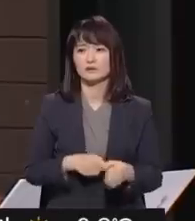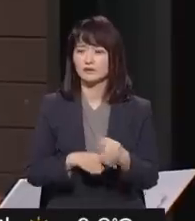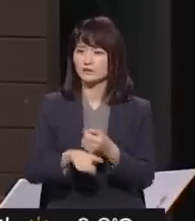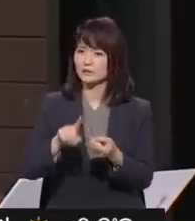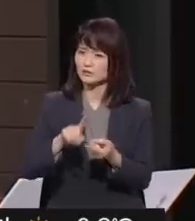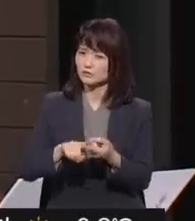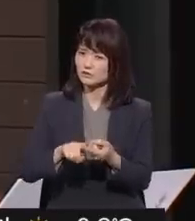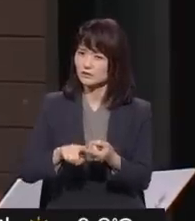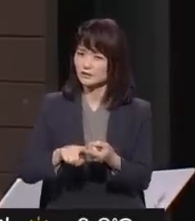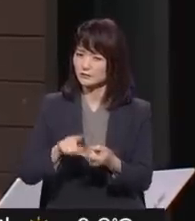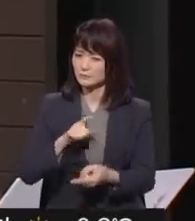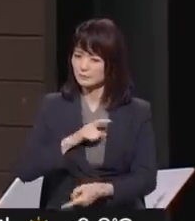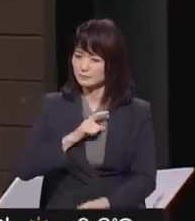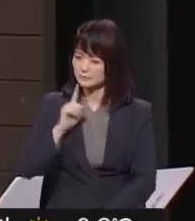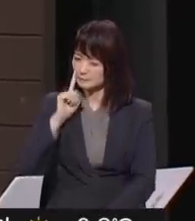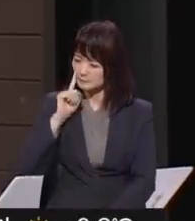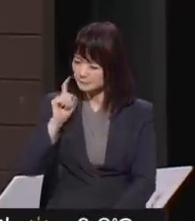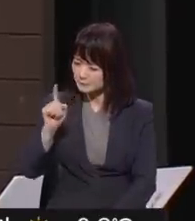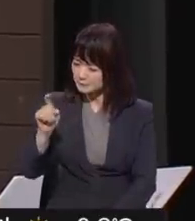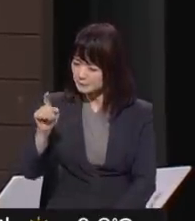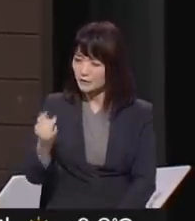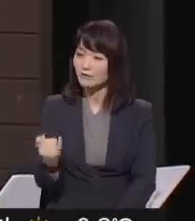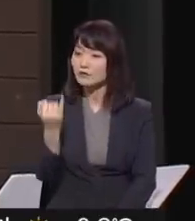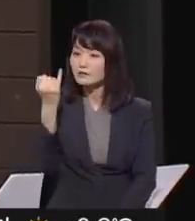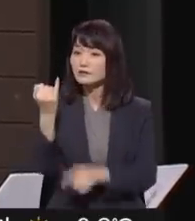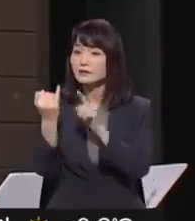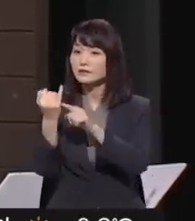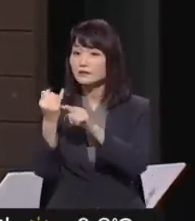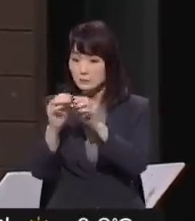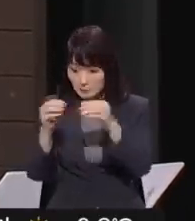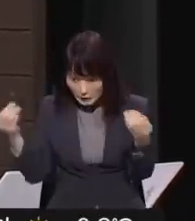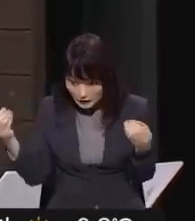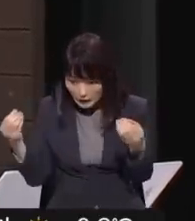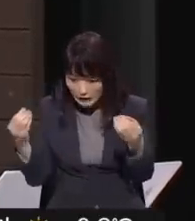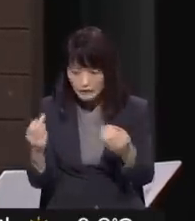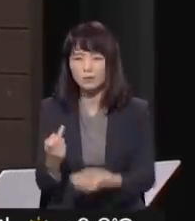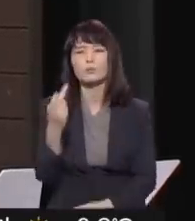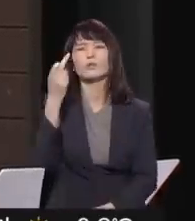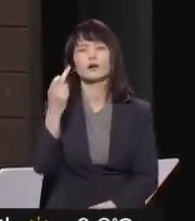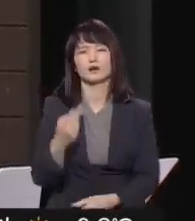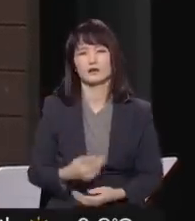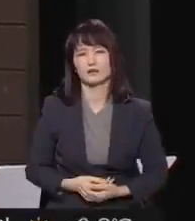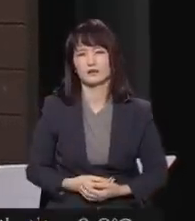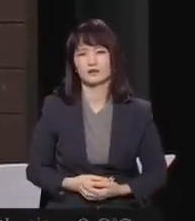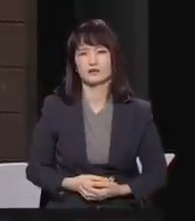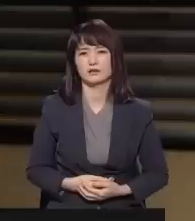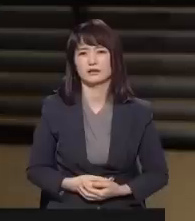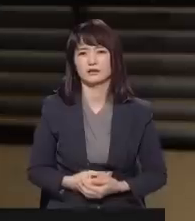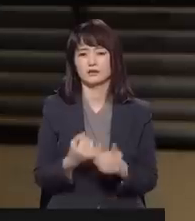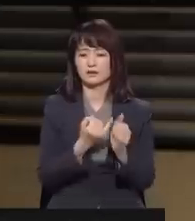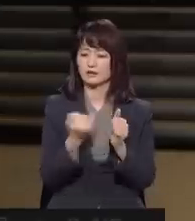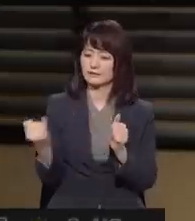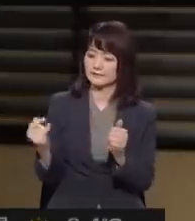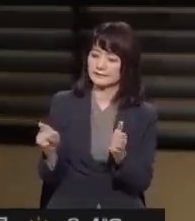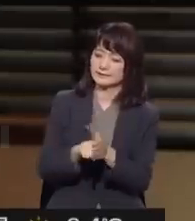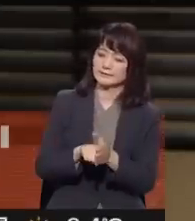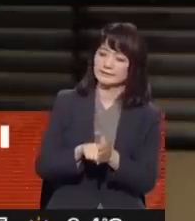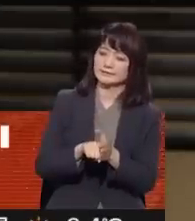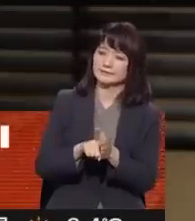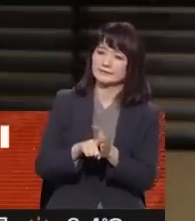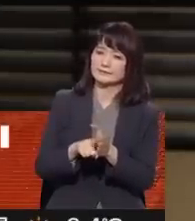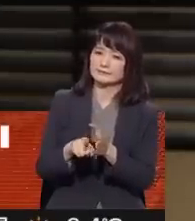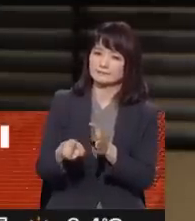의심 뭔가 그 언니 알고 왔더니 오빠다 아니에요 그래서 좀 아내에 대한 신뢰가 점점